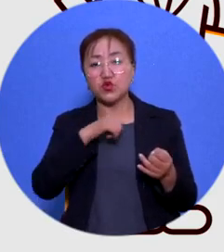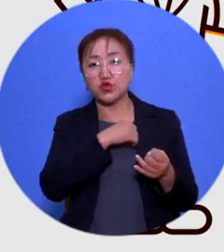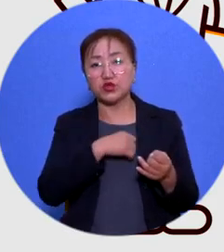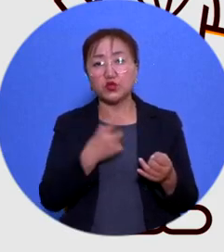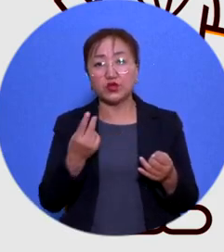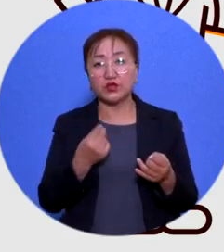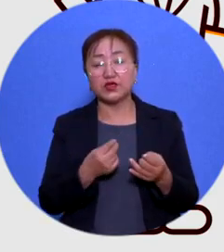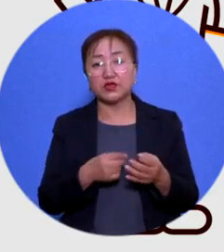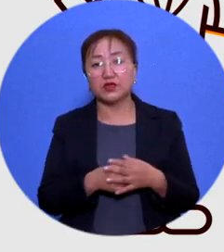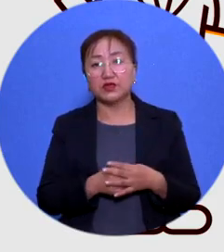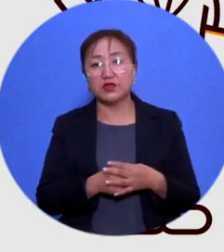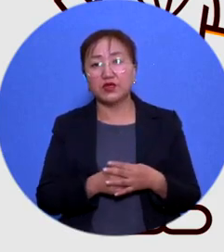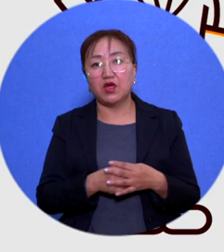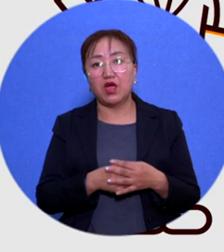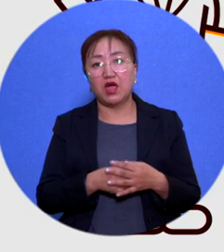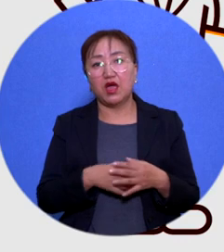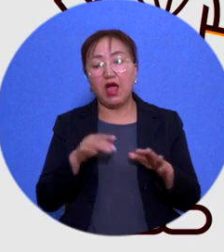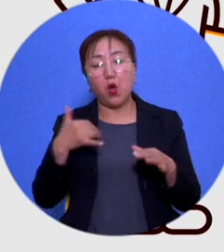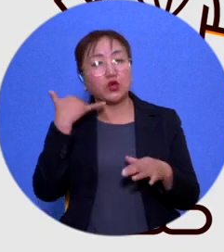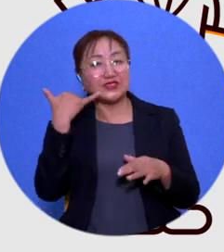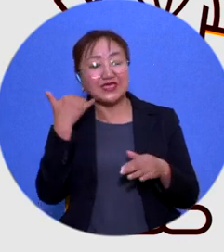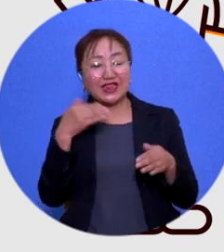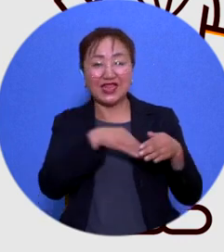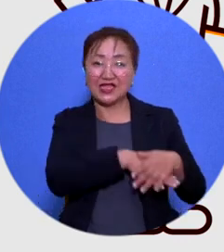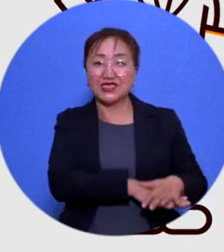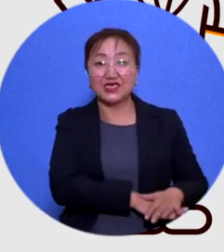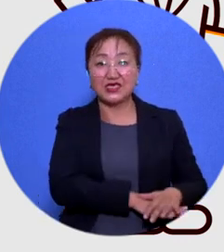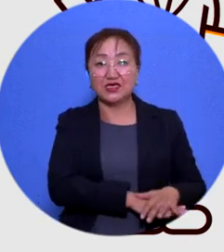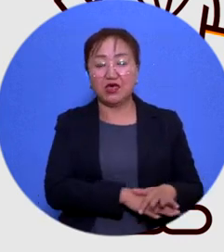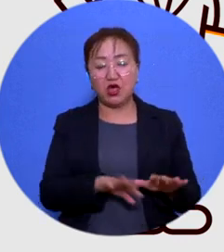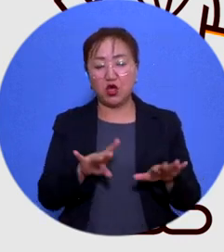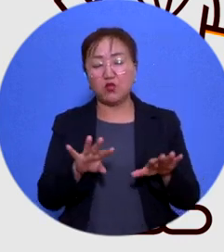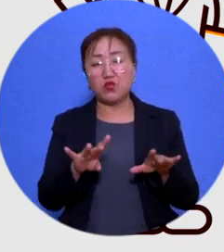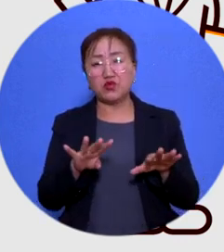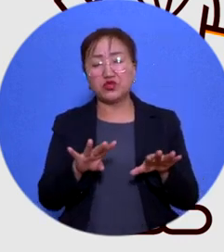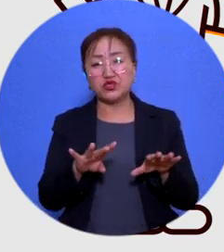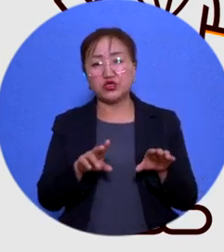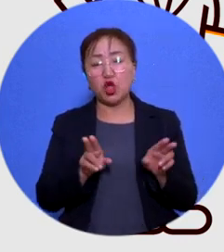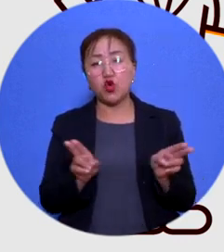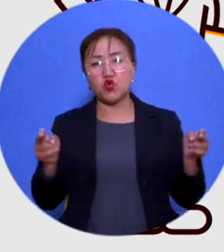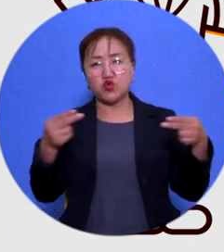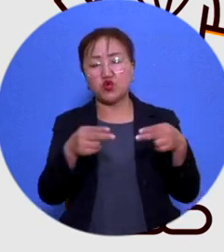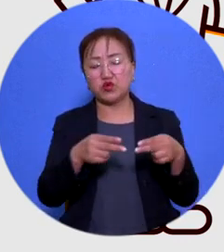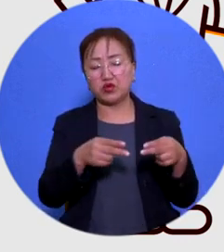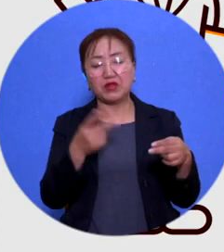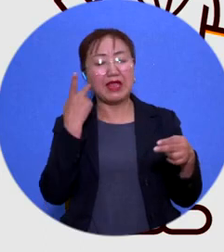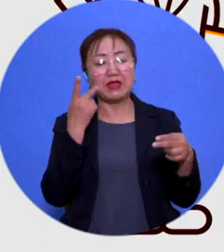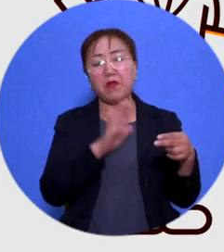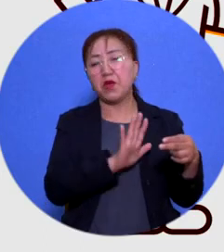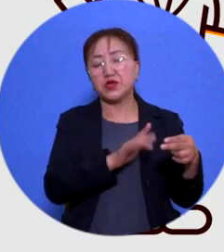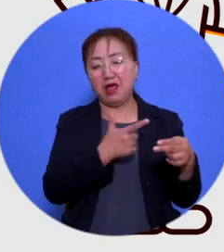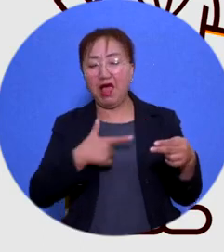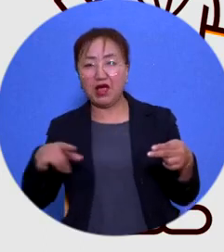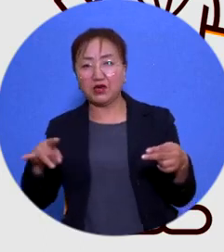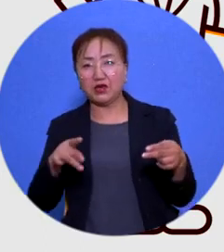одоо харагдахгүй далд хийх. Мөн ширээний компьютертаа бол тэр өрөөнөөсөө одоо өөр хол газар өөр өрөөнд байрлуулах.